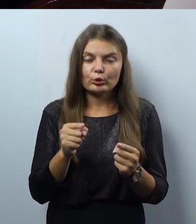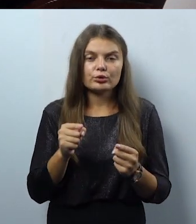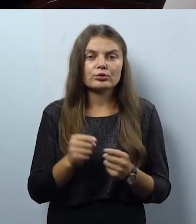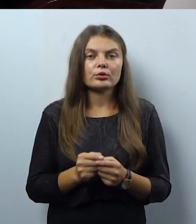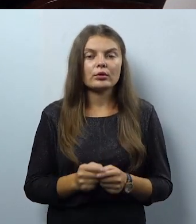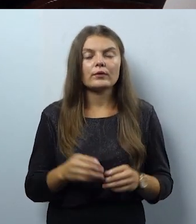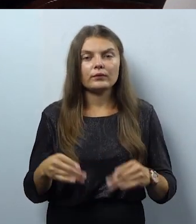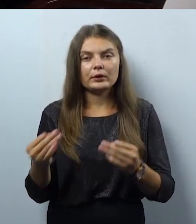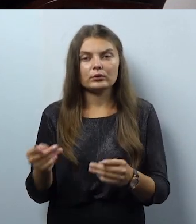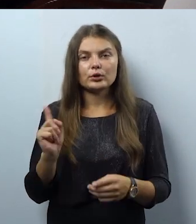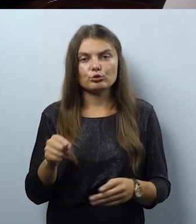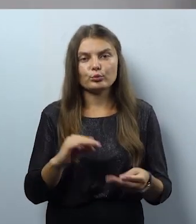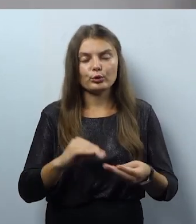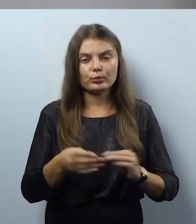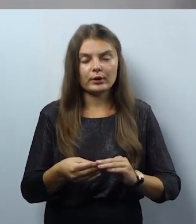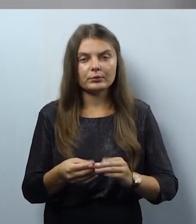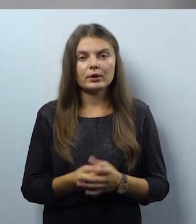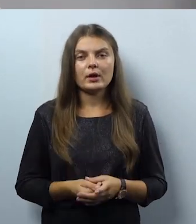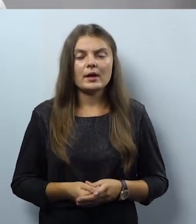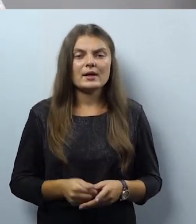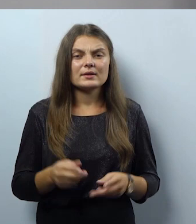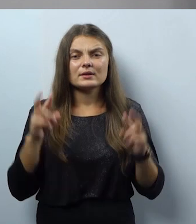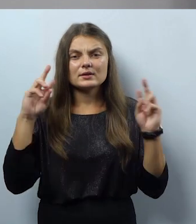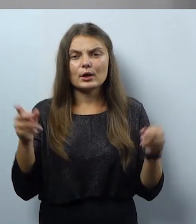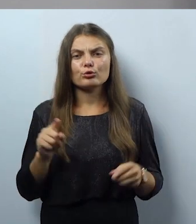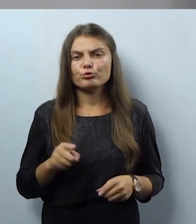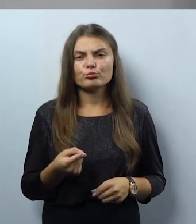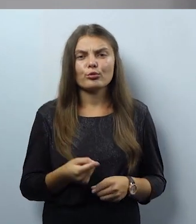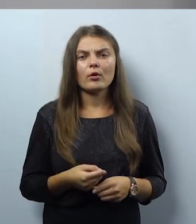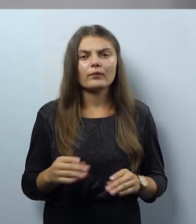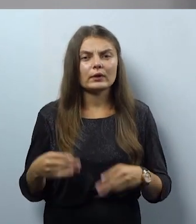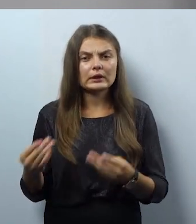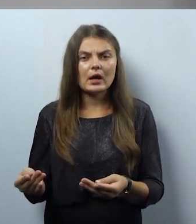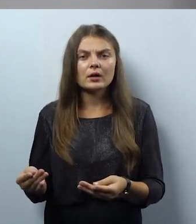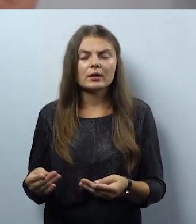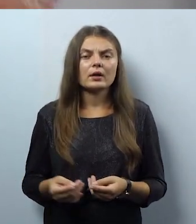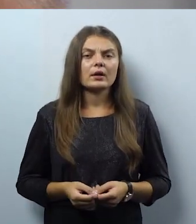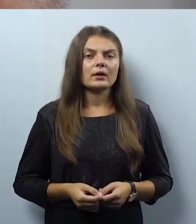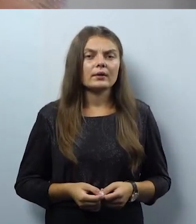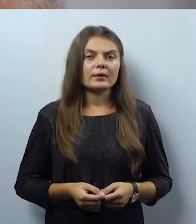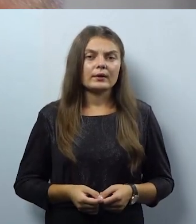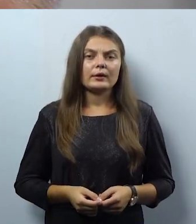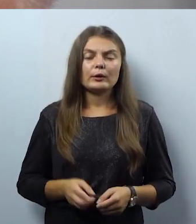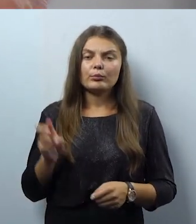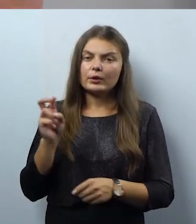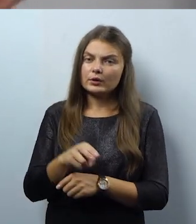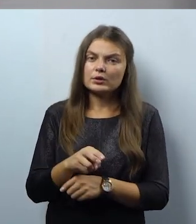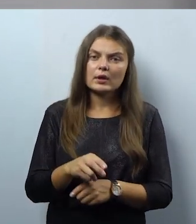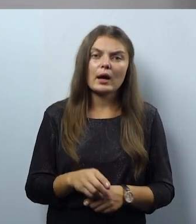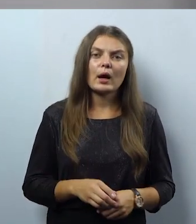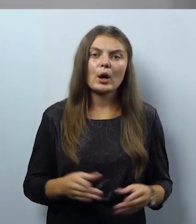Ну, не знаю, чому вони пустили через Прозоро, чого ми боялися, так і вийшло, що зайшла компанія